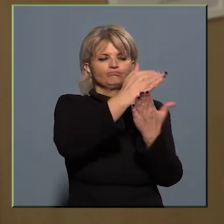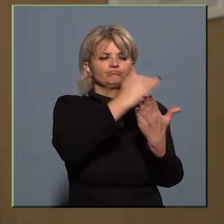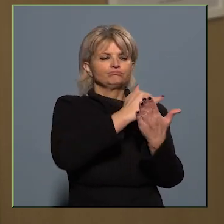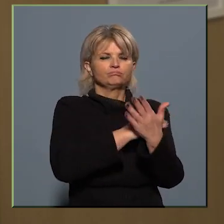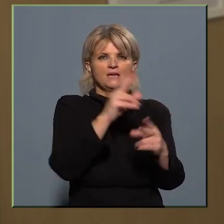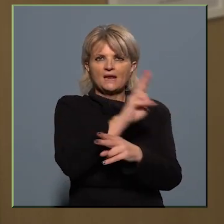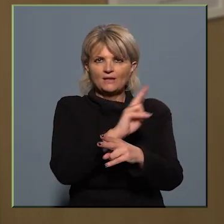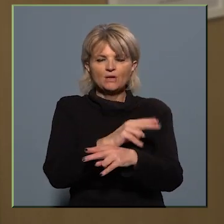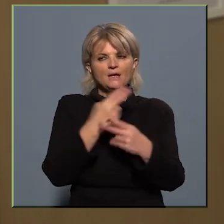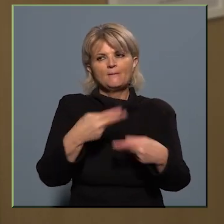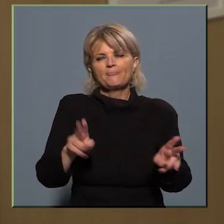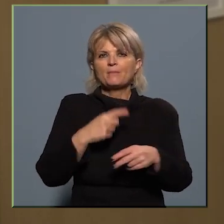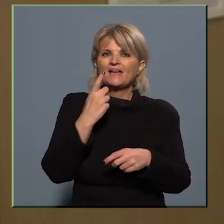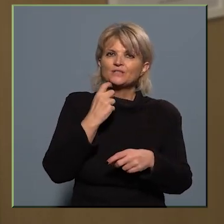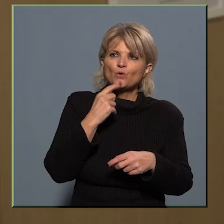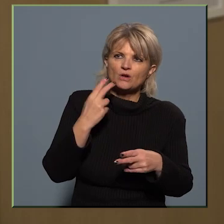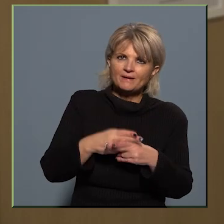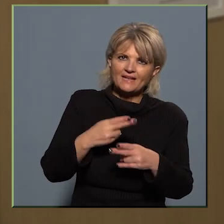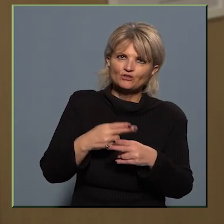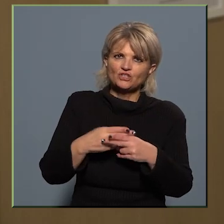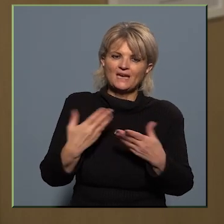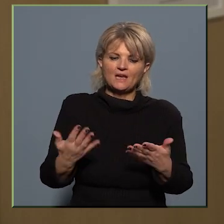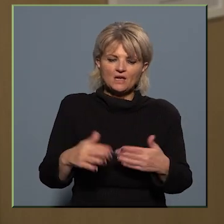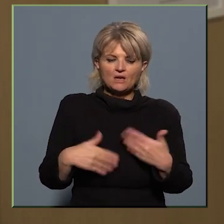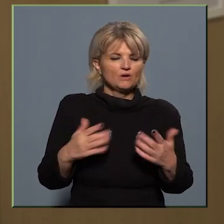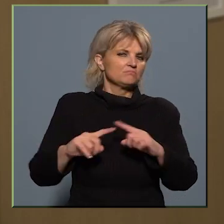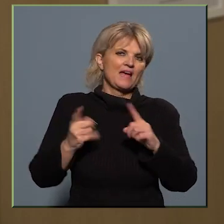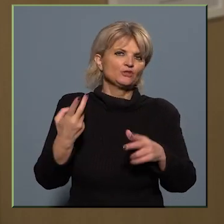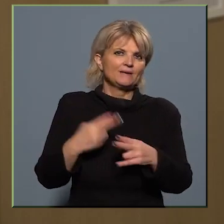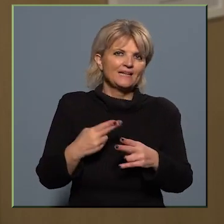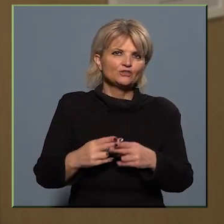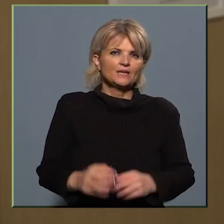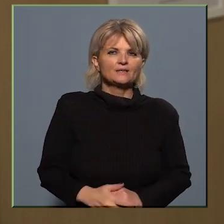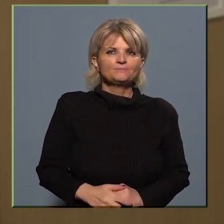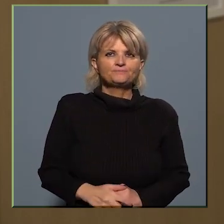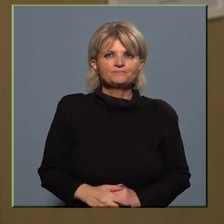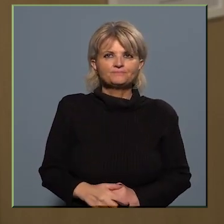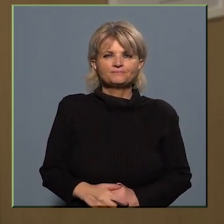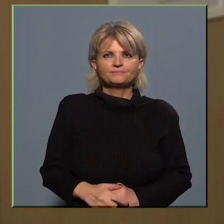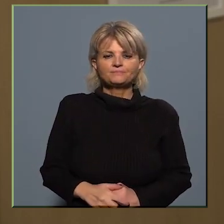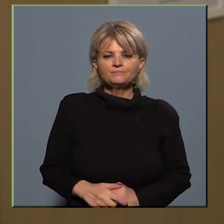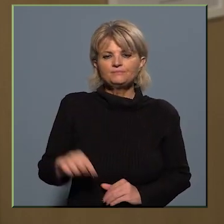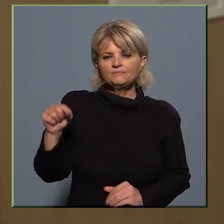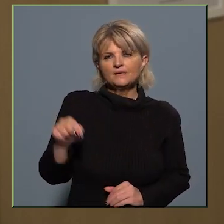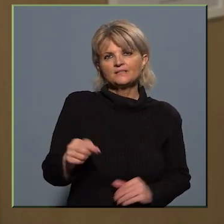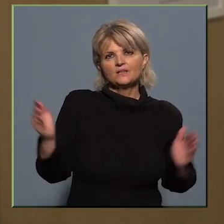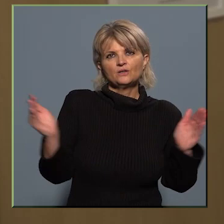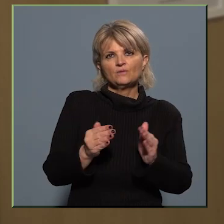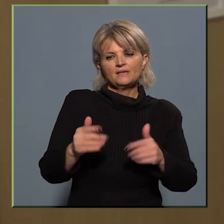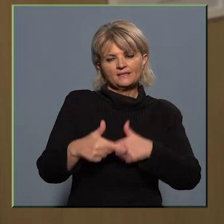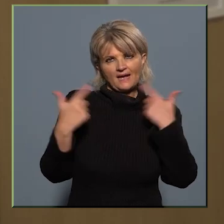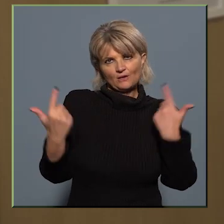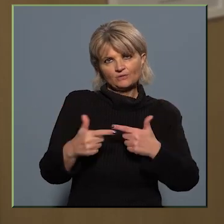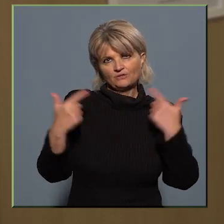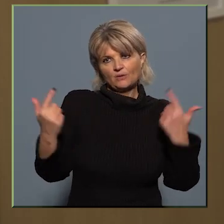illető súlyos cukorbeteg, és nem lehetnek bizonyos előírt belszervi betegségek. De ez tulajdonképpen egy rövid tájékozódás